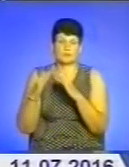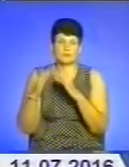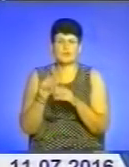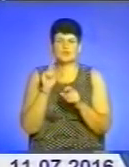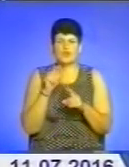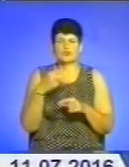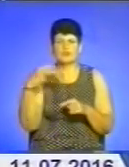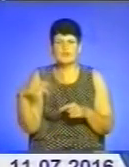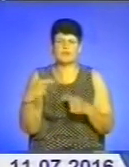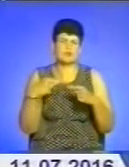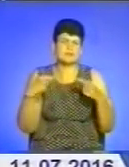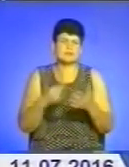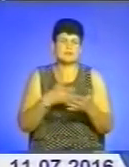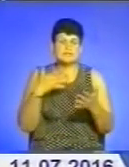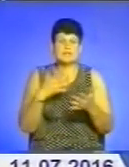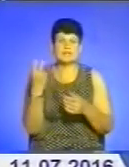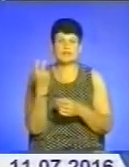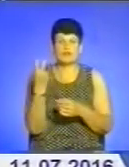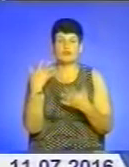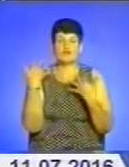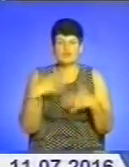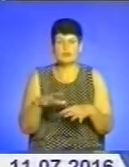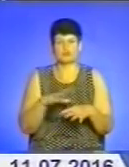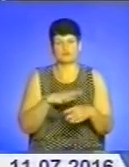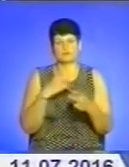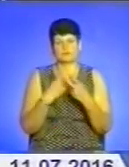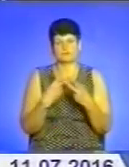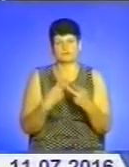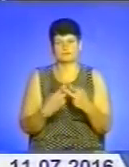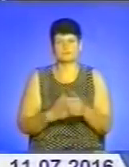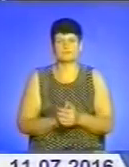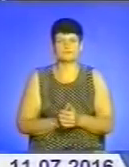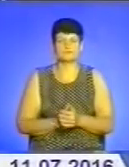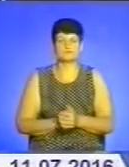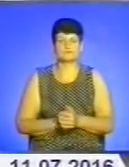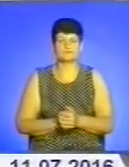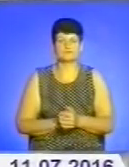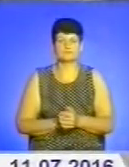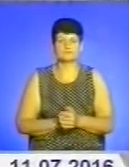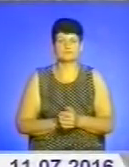та інші цінні речі. Двоє із них уже були судимі. Більше у сюжеті правоохоронців.